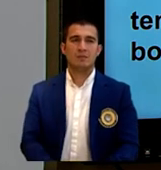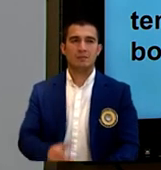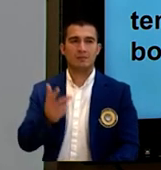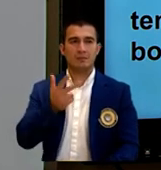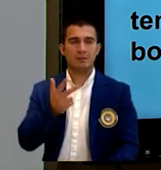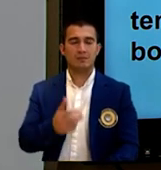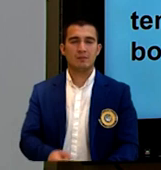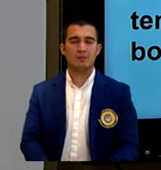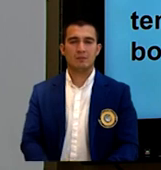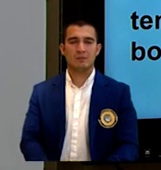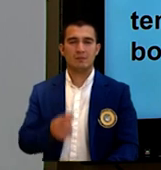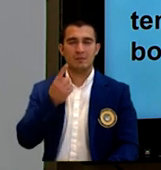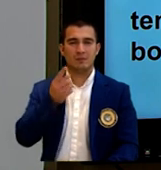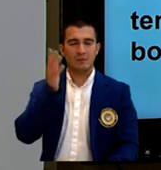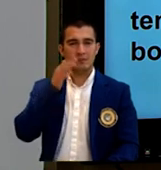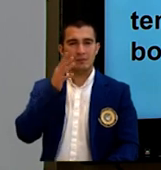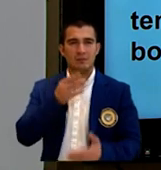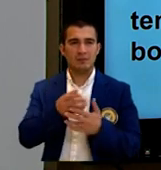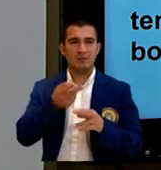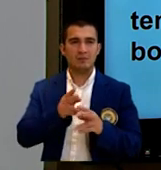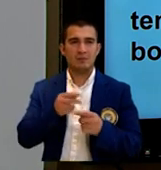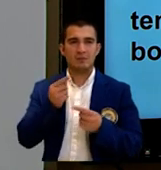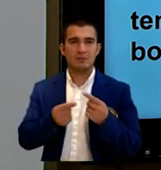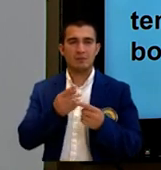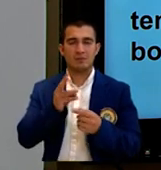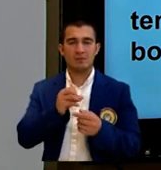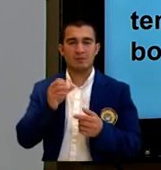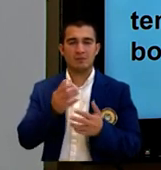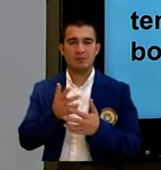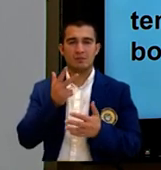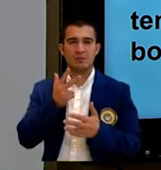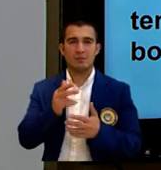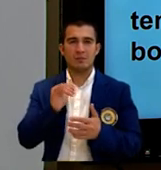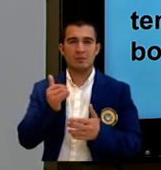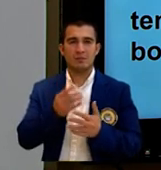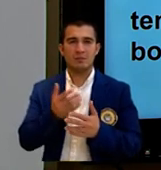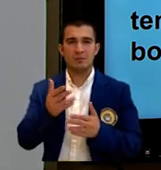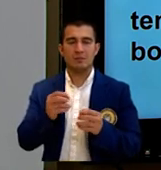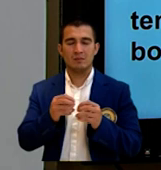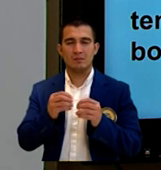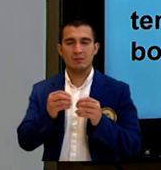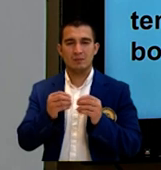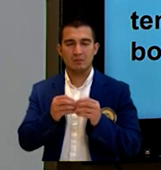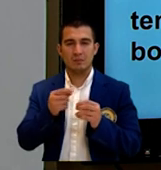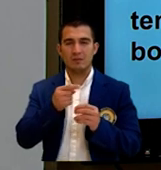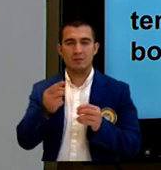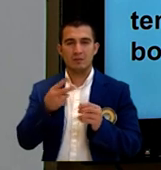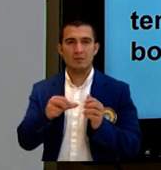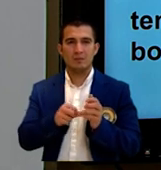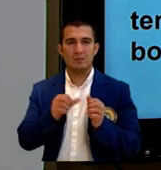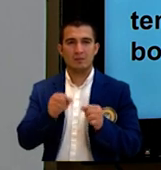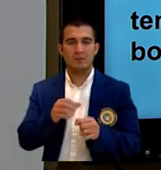Uchinchisi, bitta suv molekulasining massasi 3 ko'paytirib 10 darajasi minus 26 kg